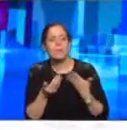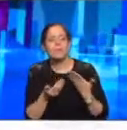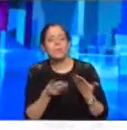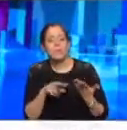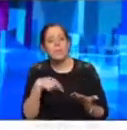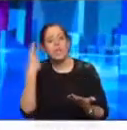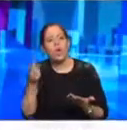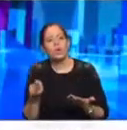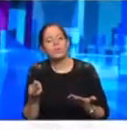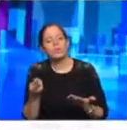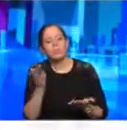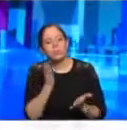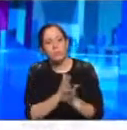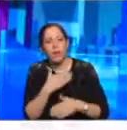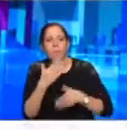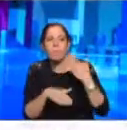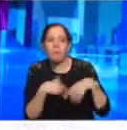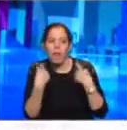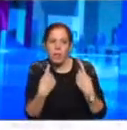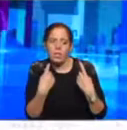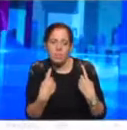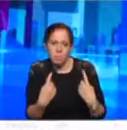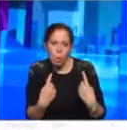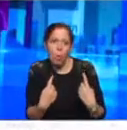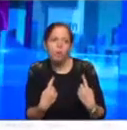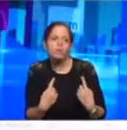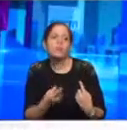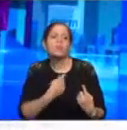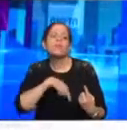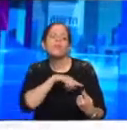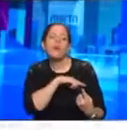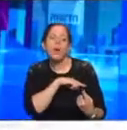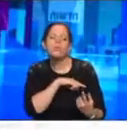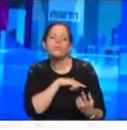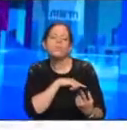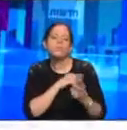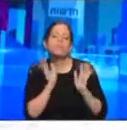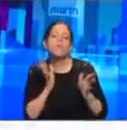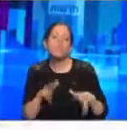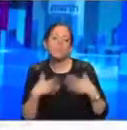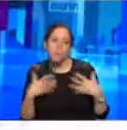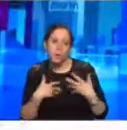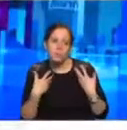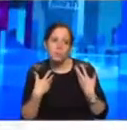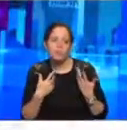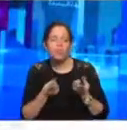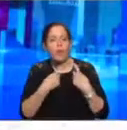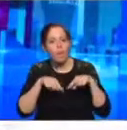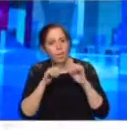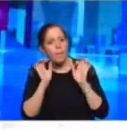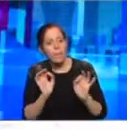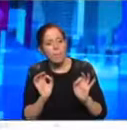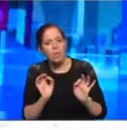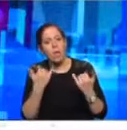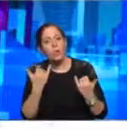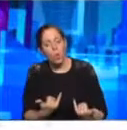להיות כבר בתהליך עצמו, ואנחנו מאוד שמחים שהוועדה באמת